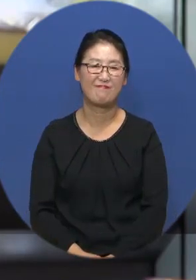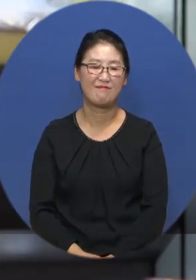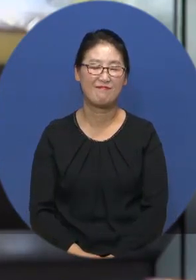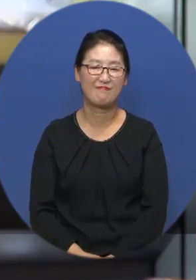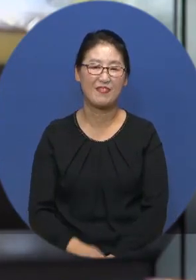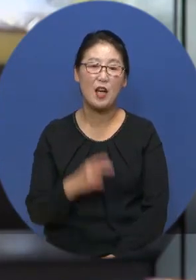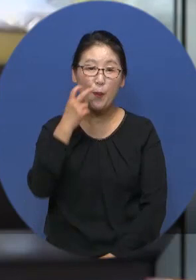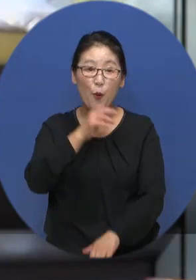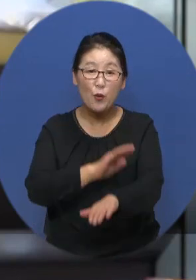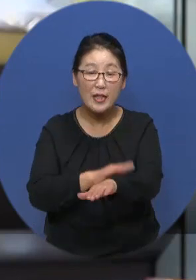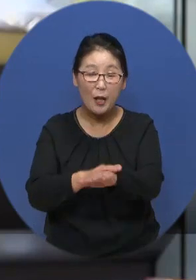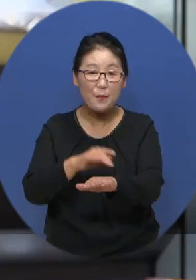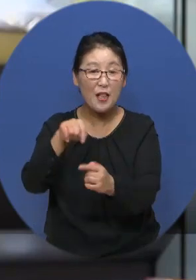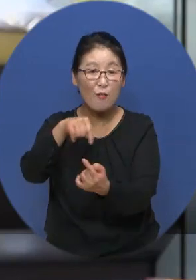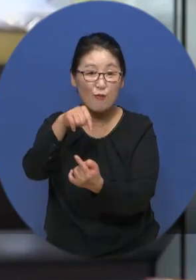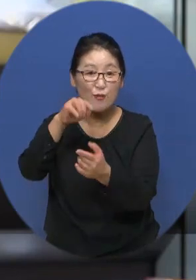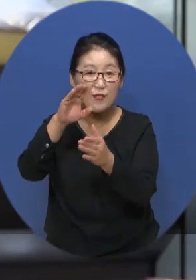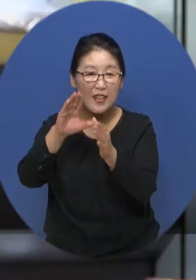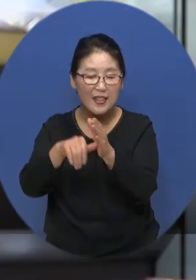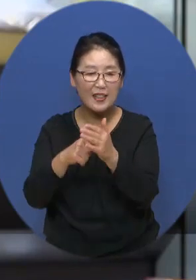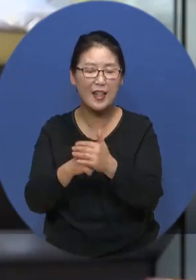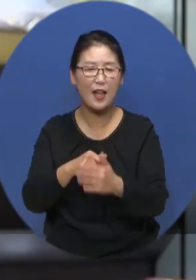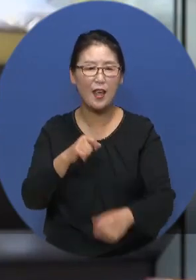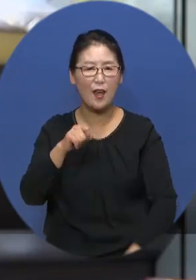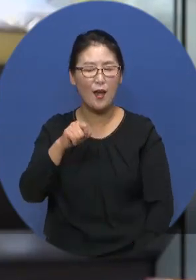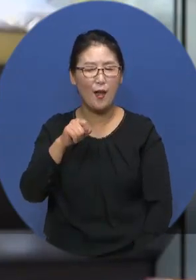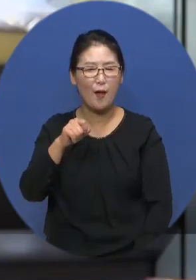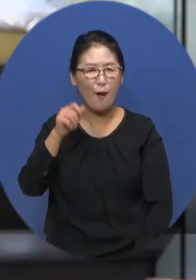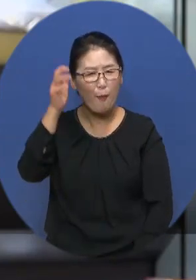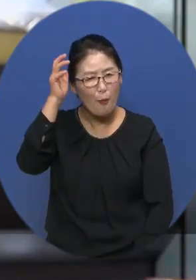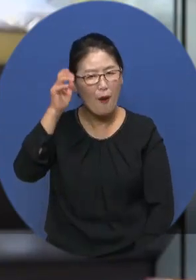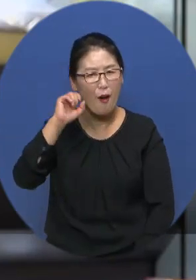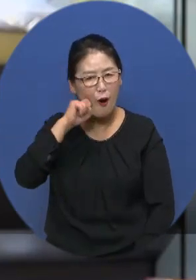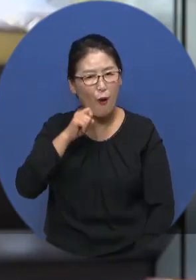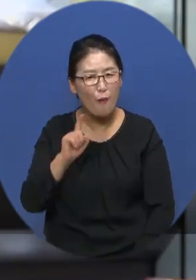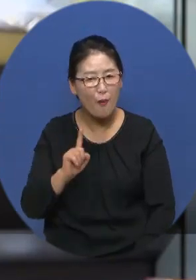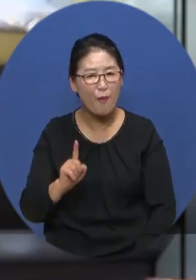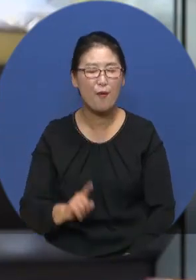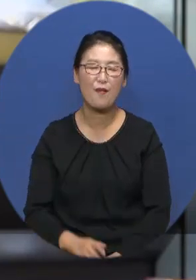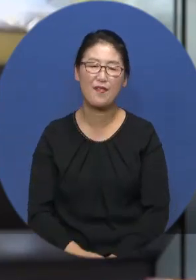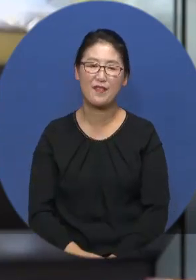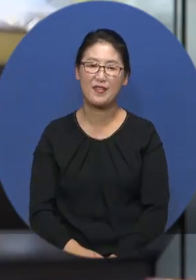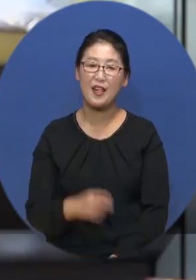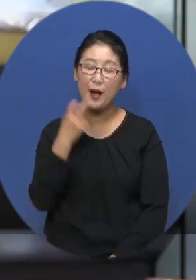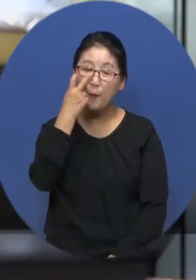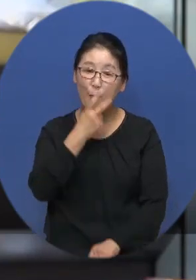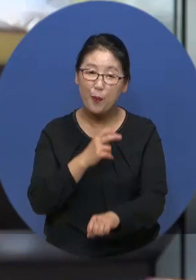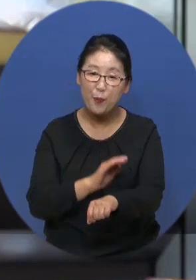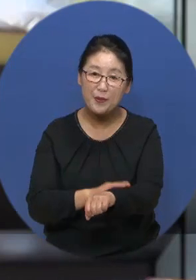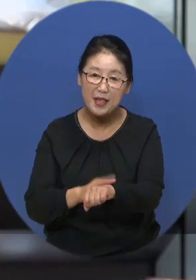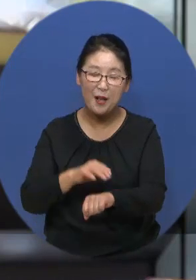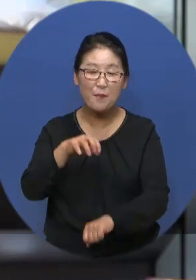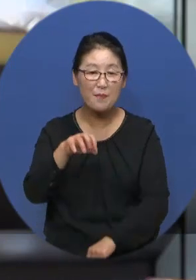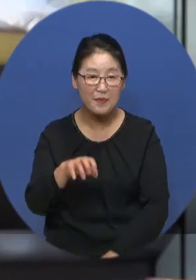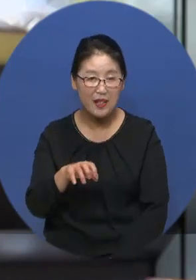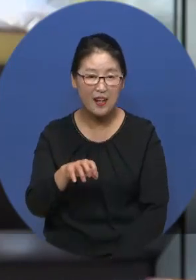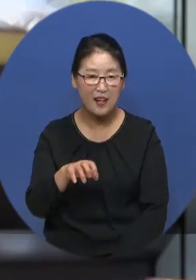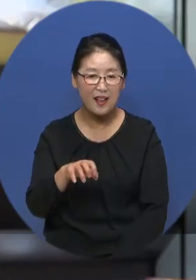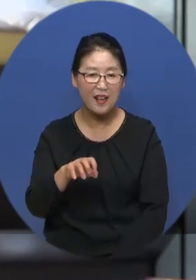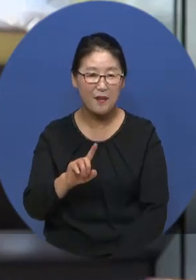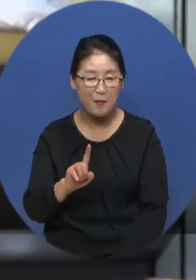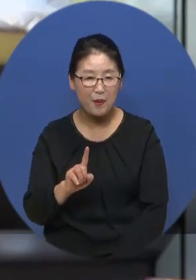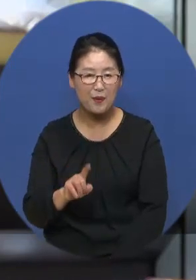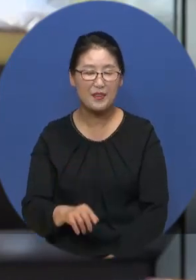보호작업장을 운영하면서 고충이 있다면 어떤 게 있을까요? 사실 보호작업장 는